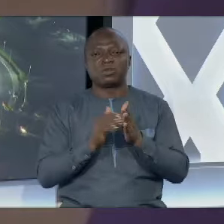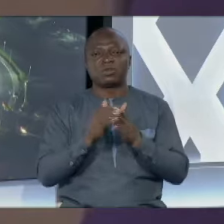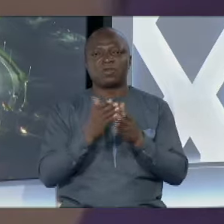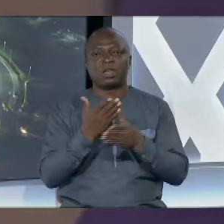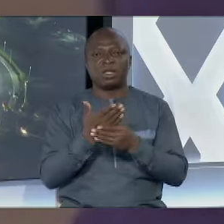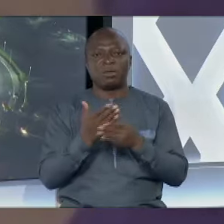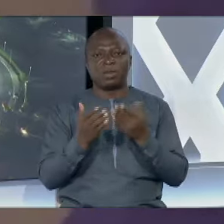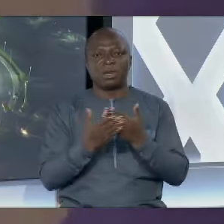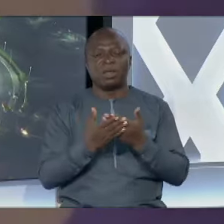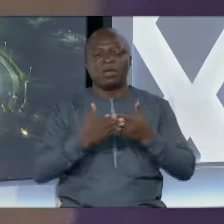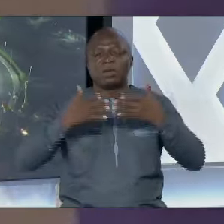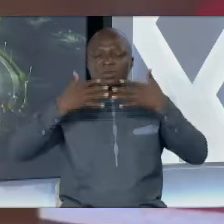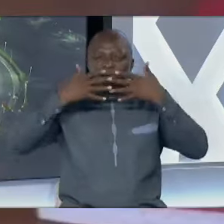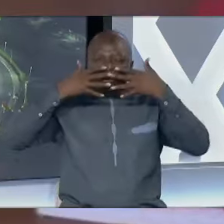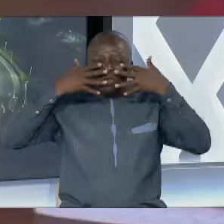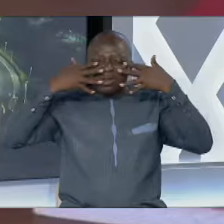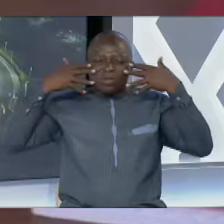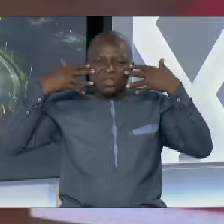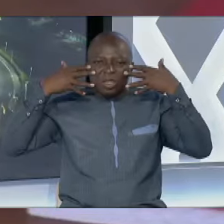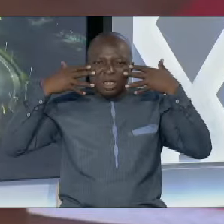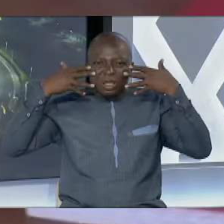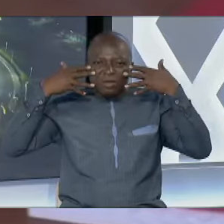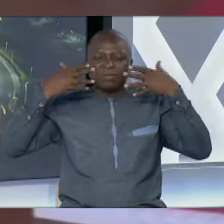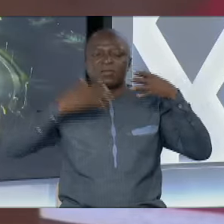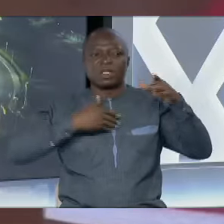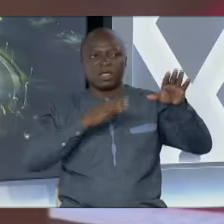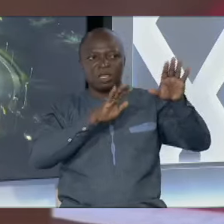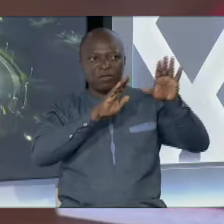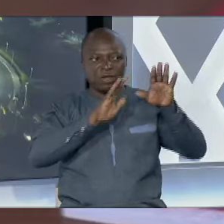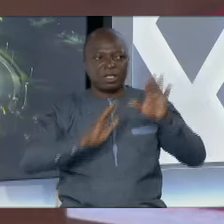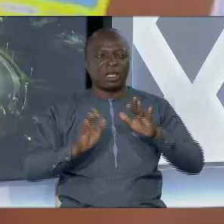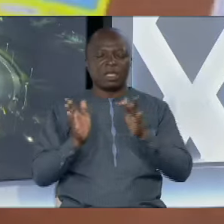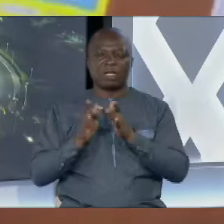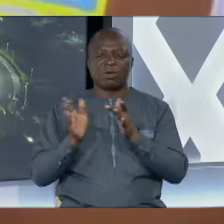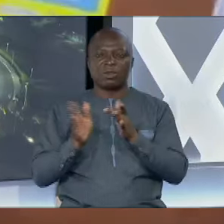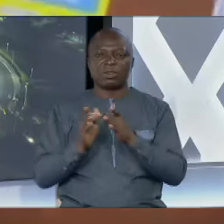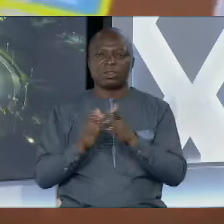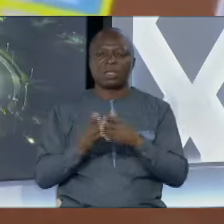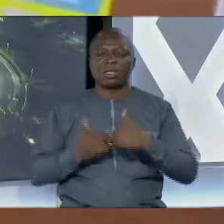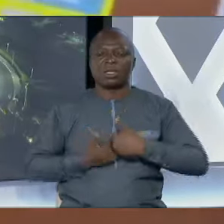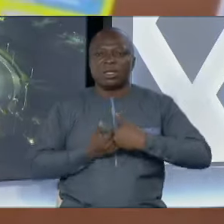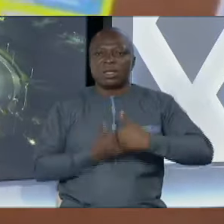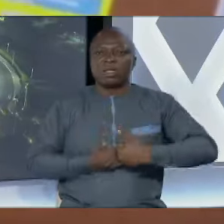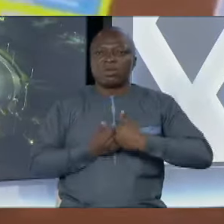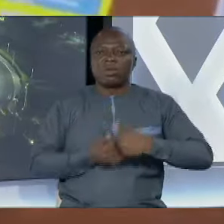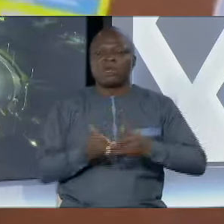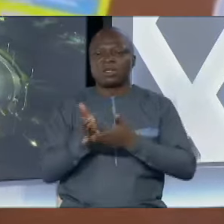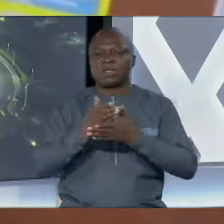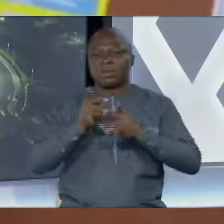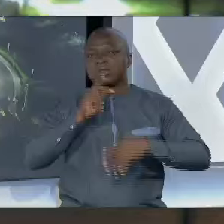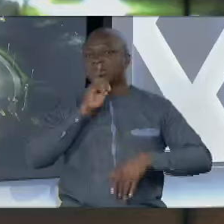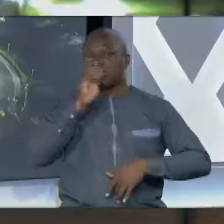de se couvrir la bouche et le nez et d'éviter les contacts étroits avec des personnes